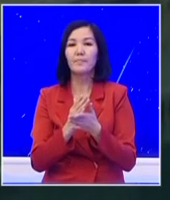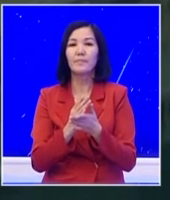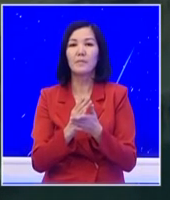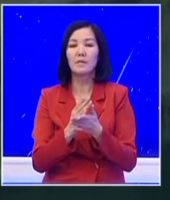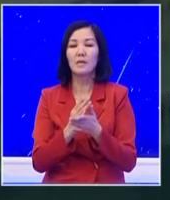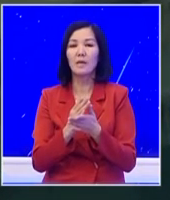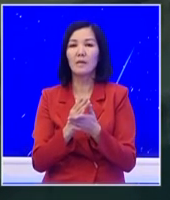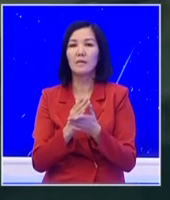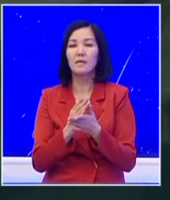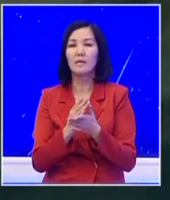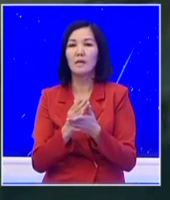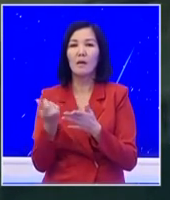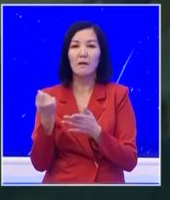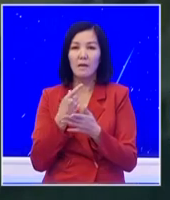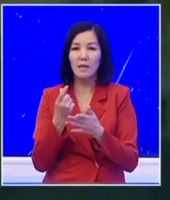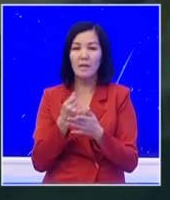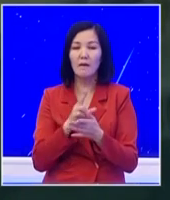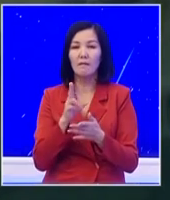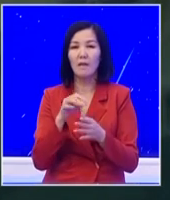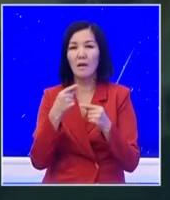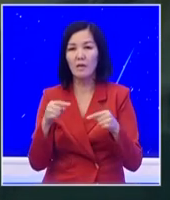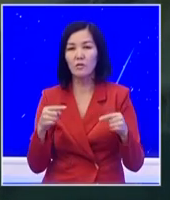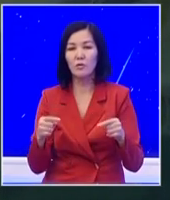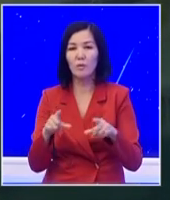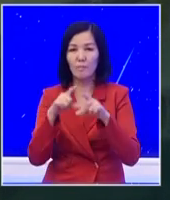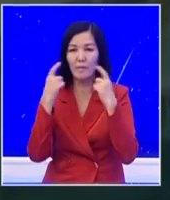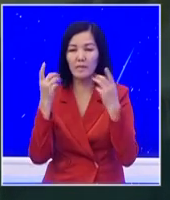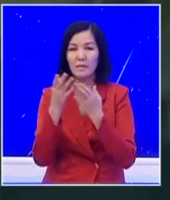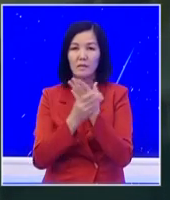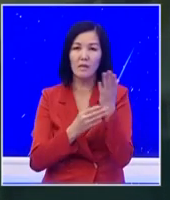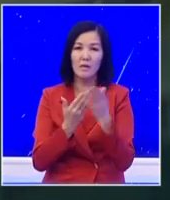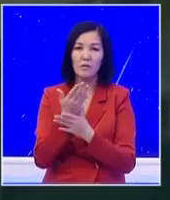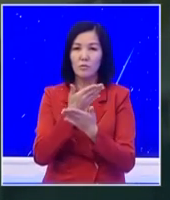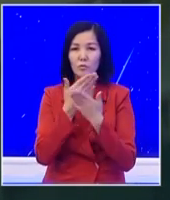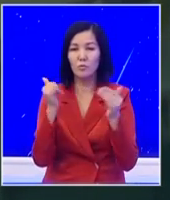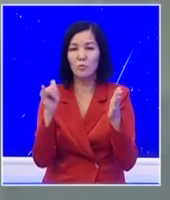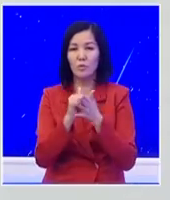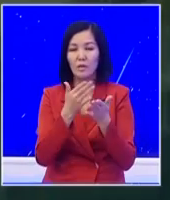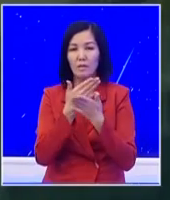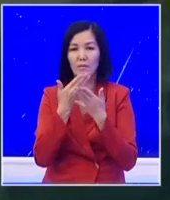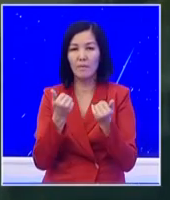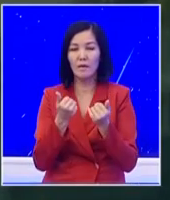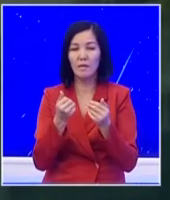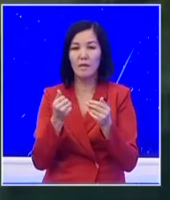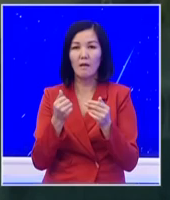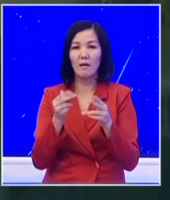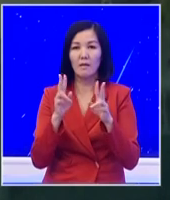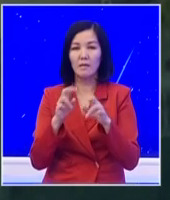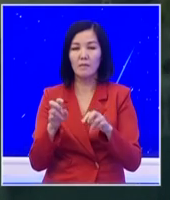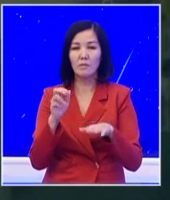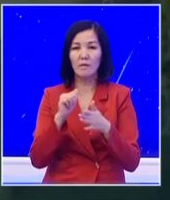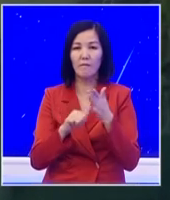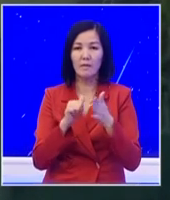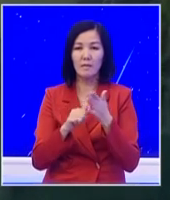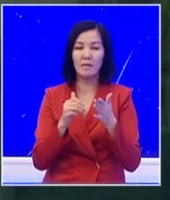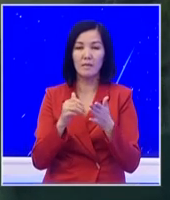шегу деректері табылды. Маска тақпау, санитайзерларды орнатпау деректері анықталып жатыр. Егер ары